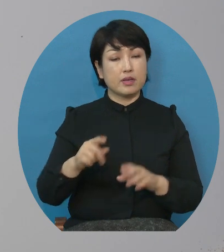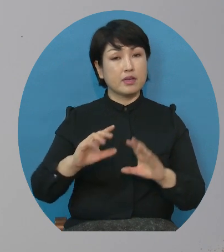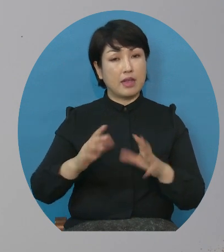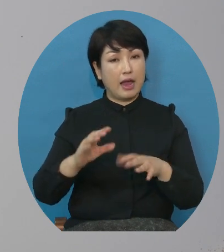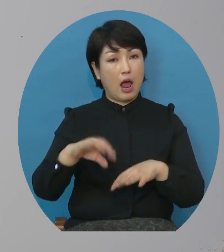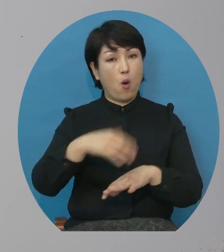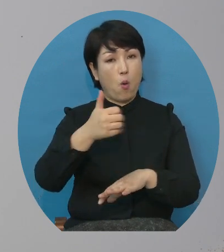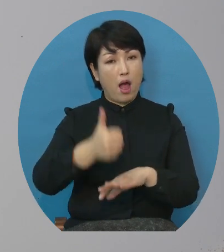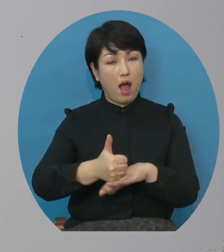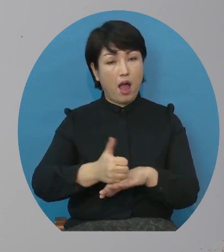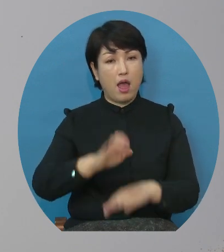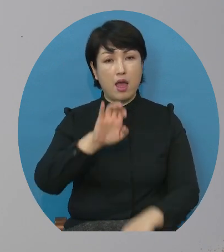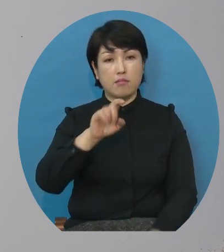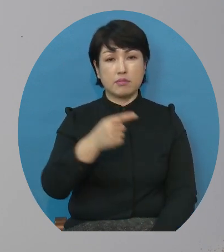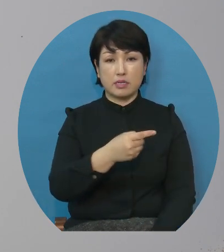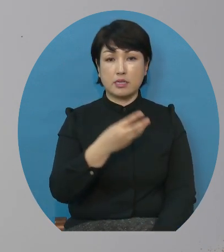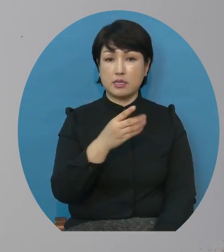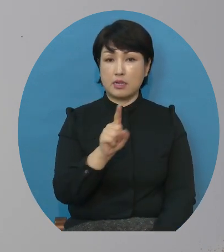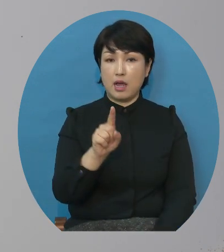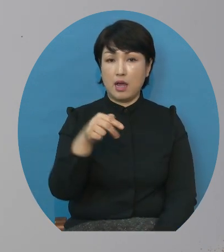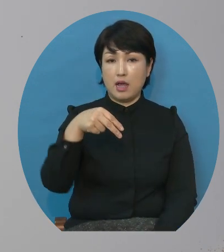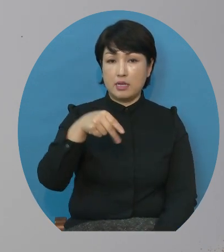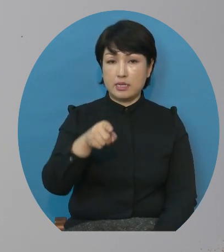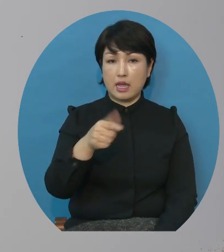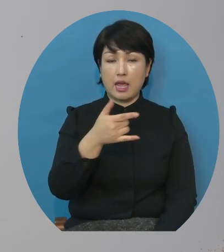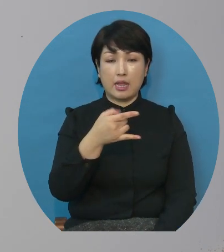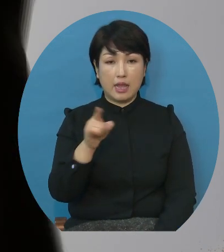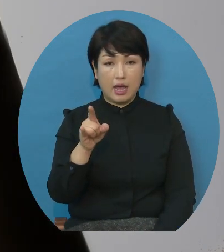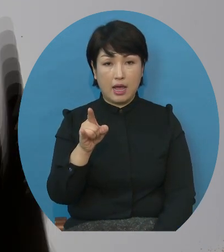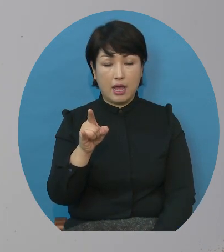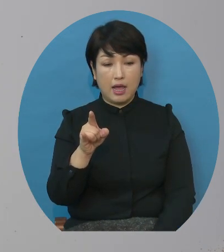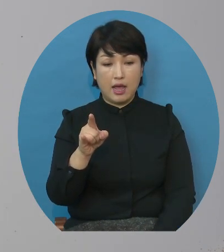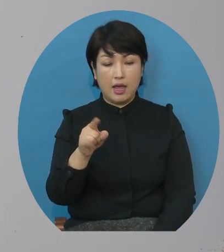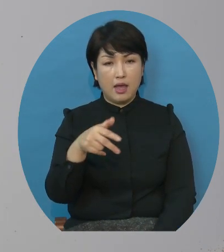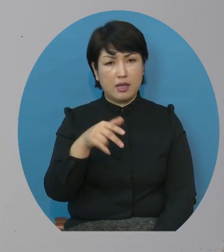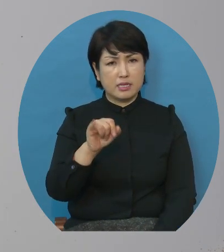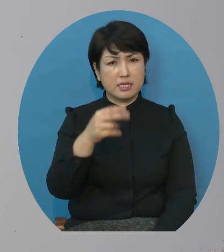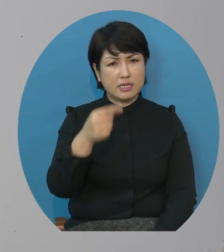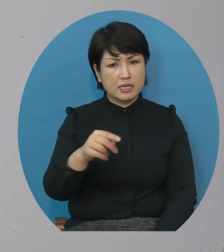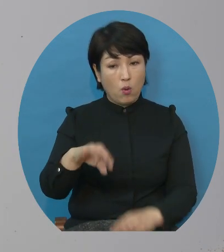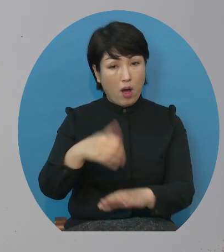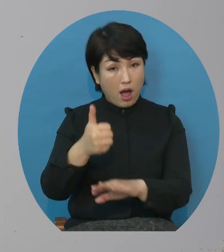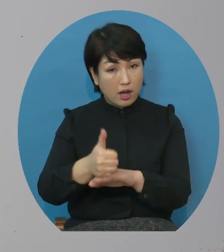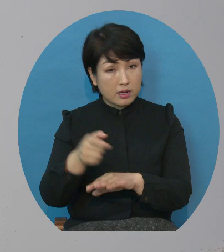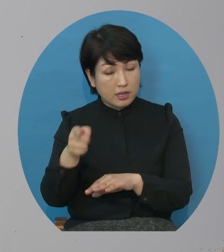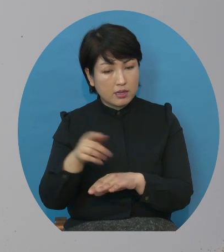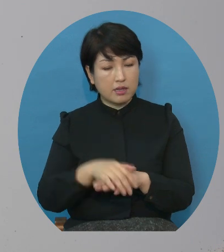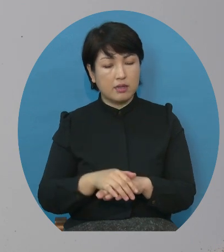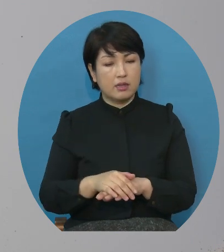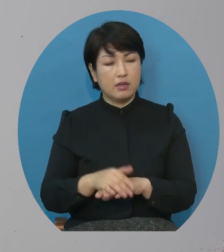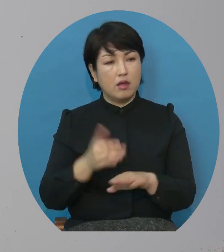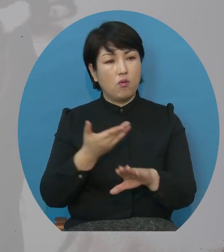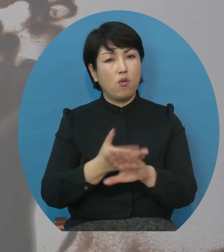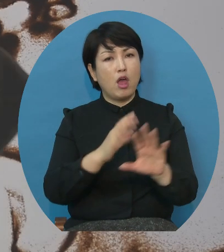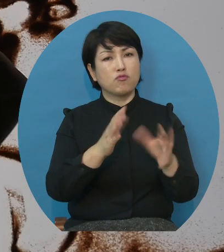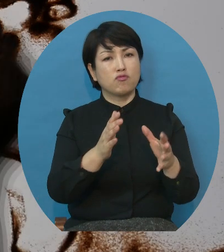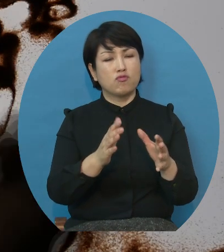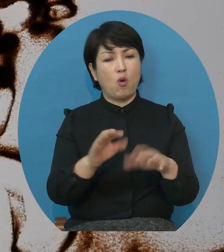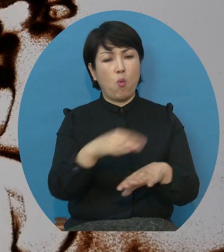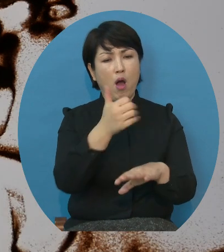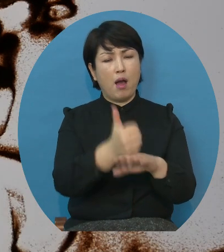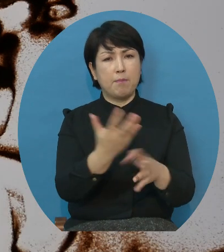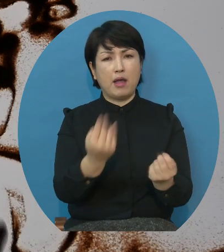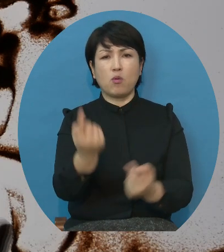그 나라의 왕인 보 라센 하지 당이 직접 에서 여름에 왕 다리 방문을 했어요